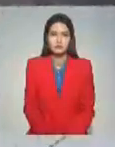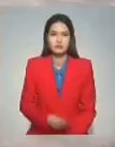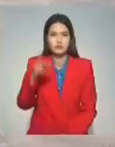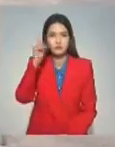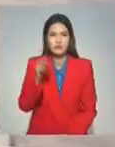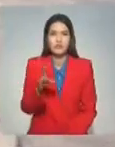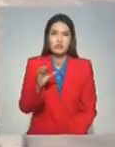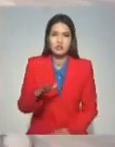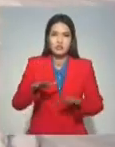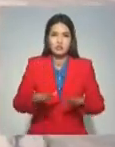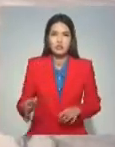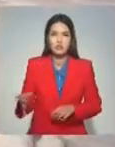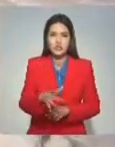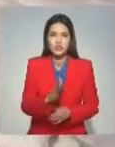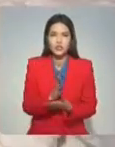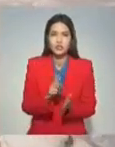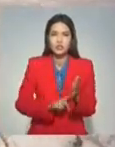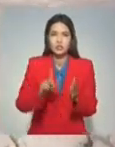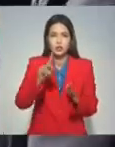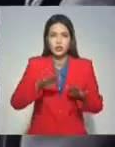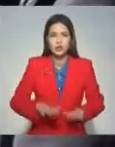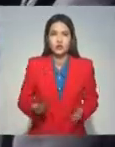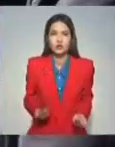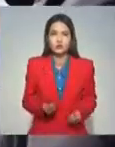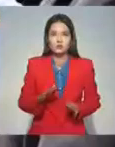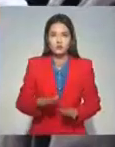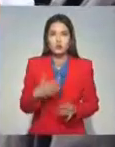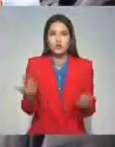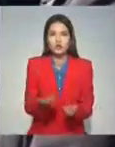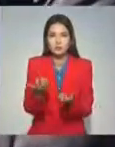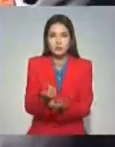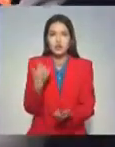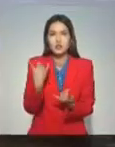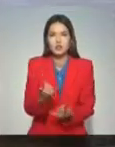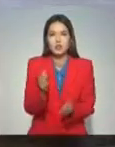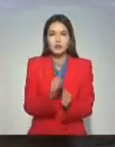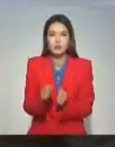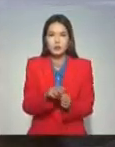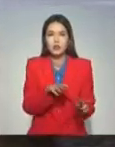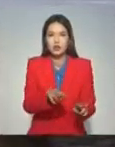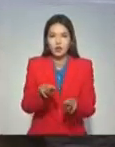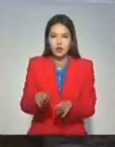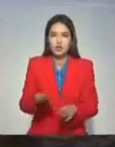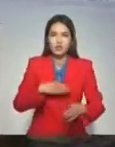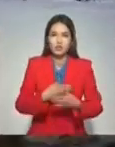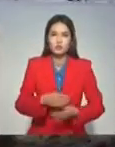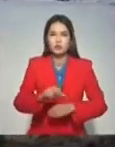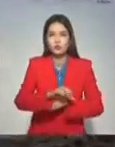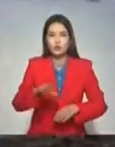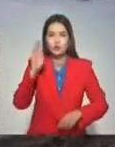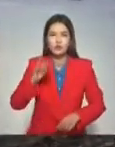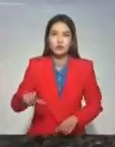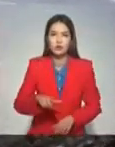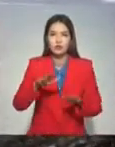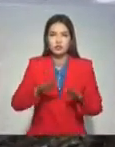Отмечу, в зоне риска в регионе находится 71 населенный пункт. Спасатели сейчас ведут постоянный мониторинг прибрежных зон и